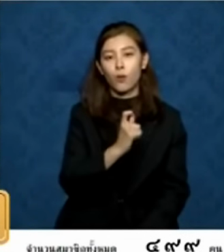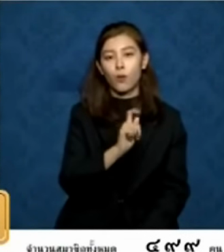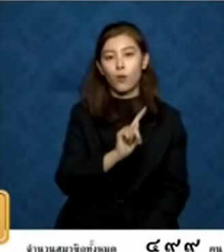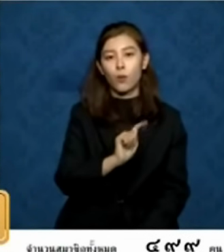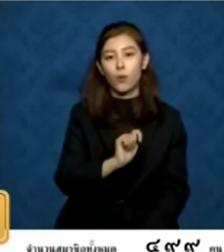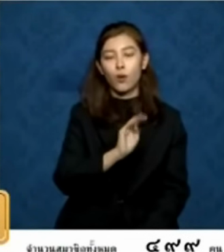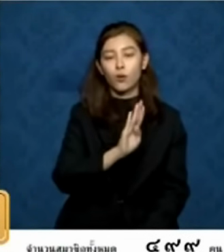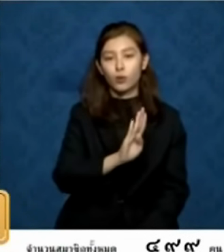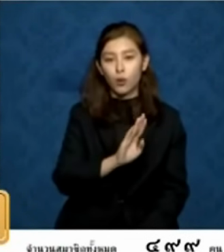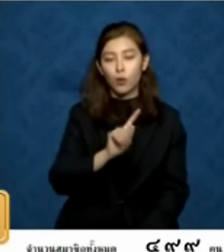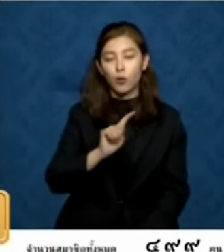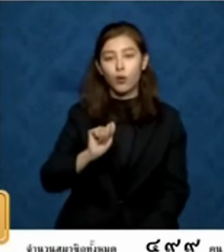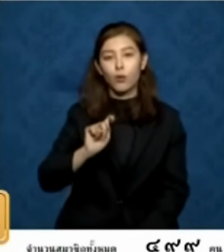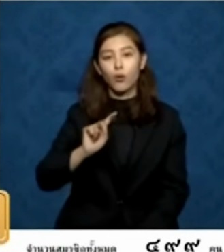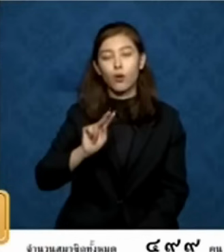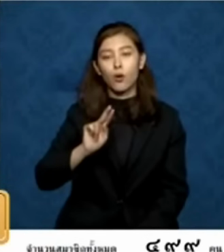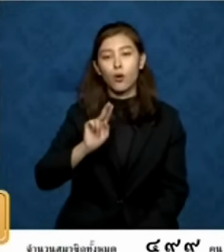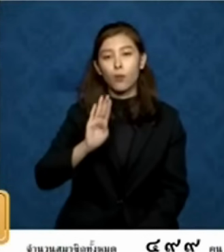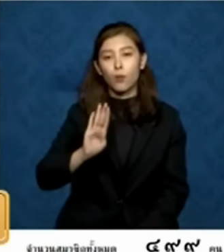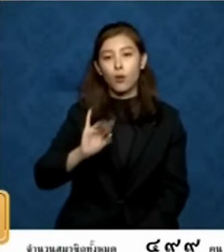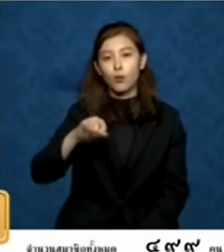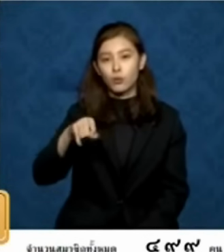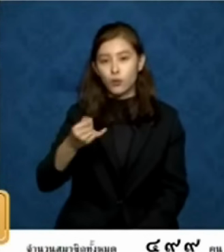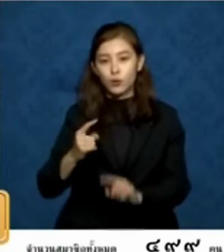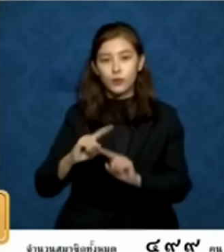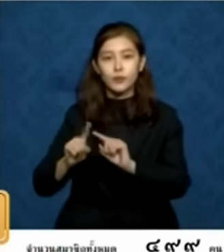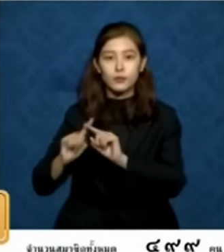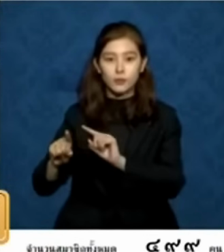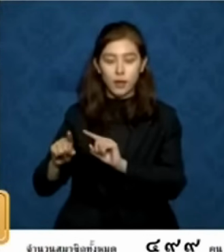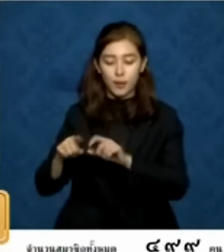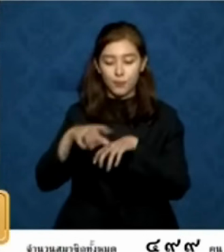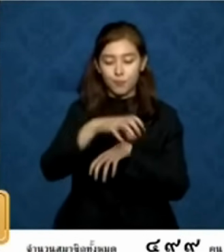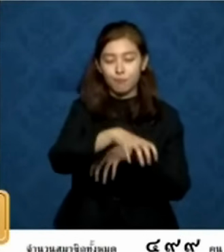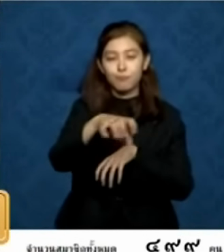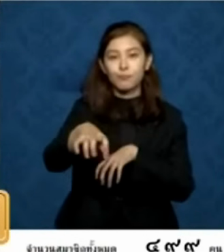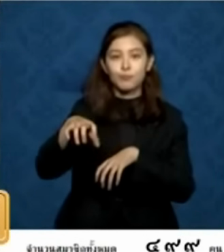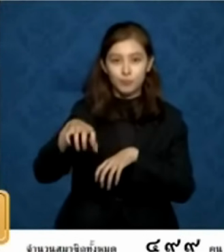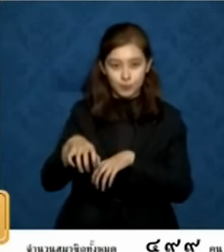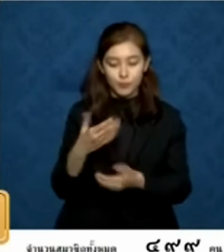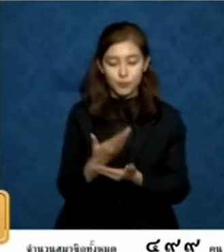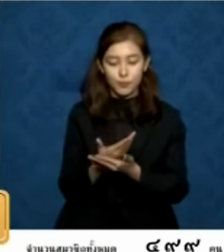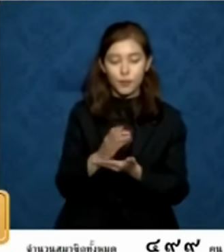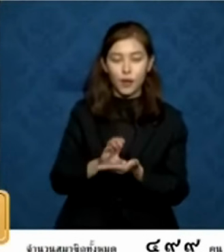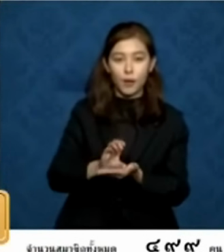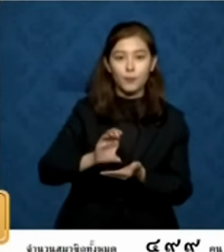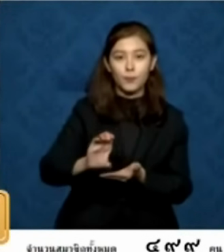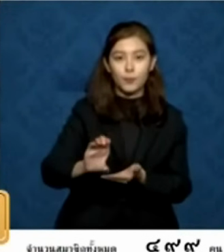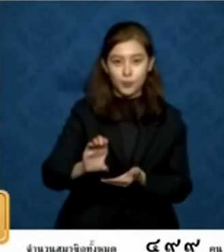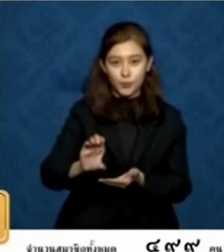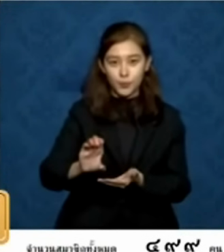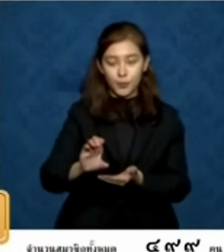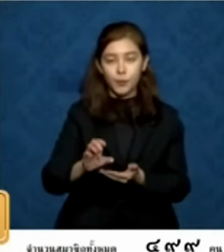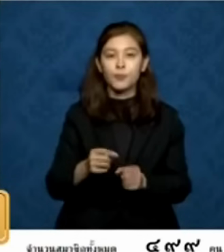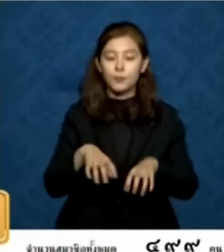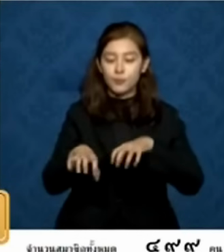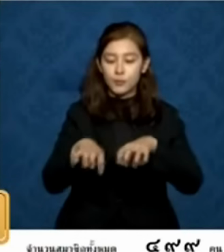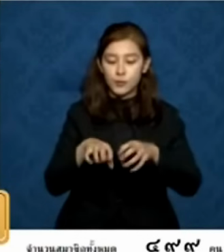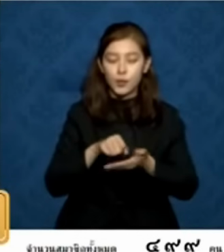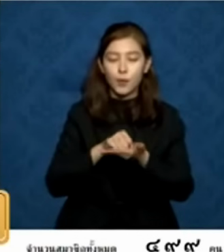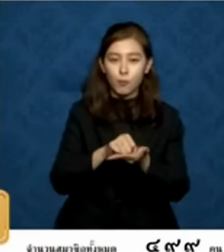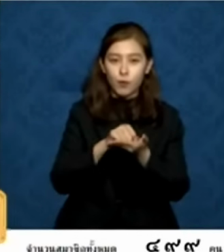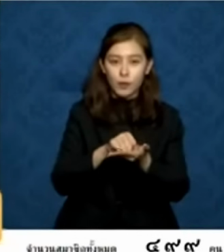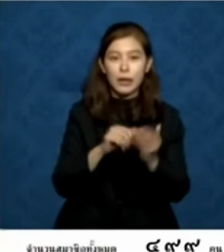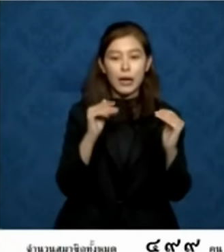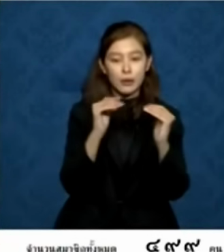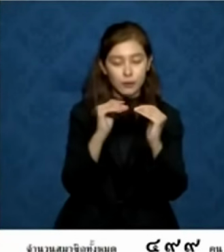339,124.9 ล้านบาทเพื่อให้องค์กรปกครองส่วนท้องถิ่นสามารถดำเนินการและจัดบริการสาธารณะได้อย่างมีมาตรฐานและประสิ